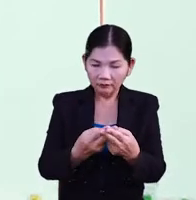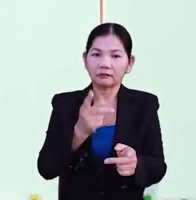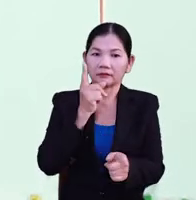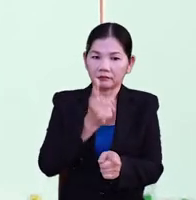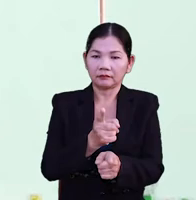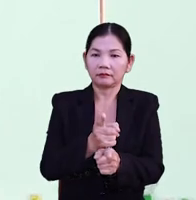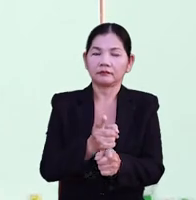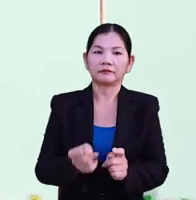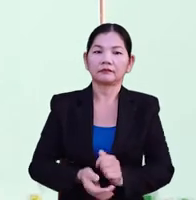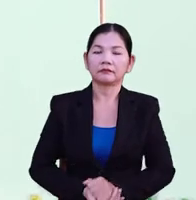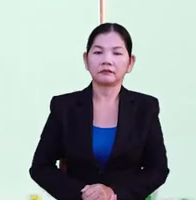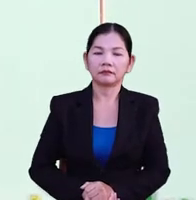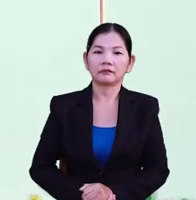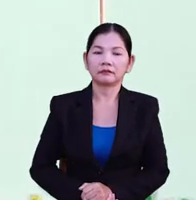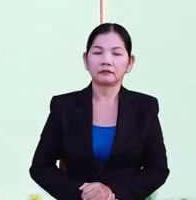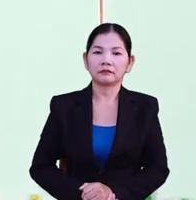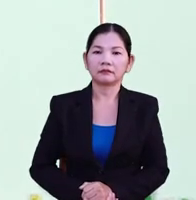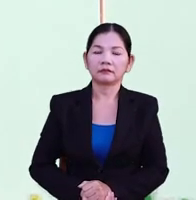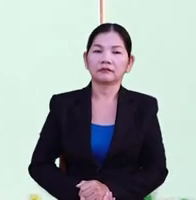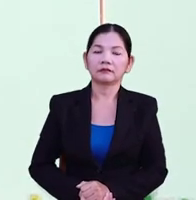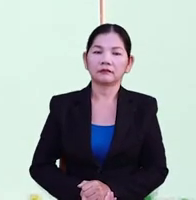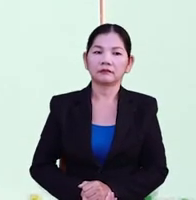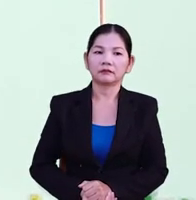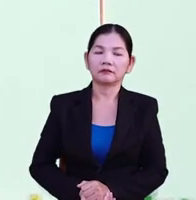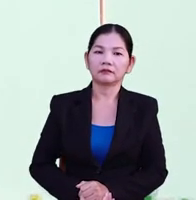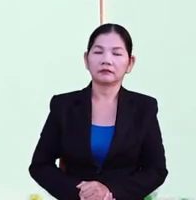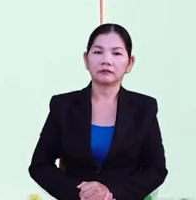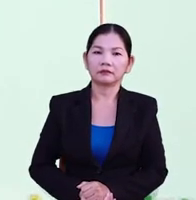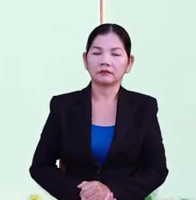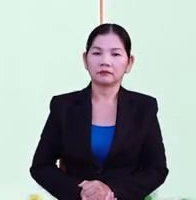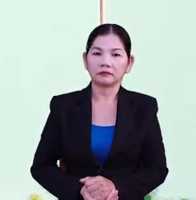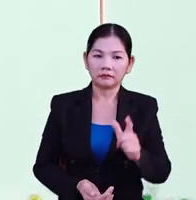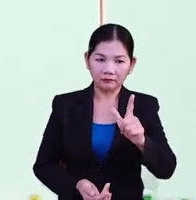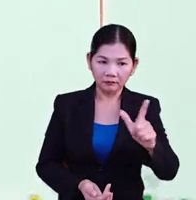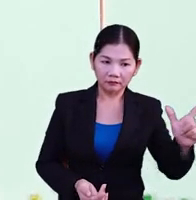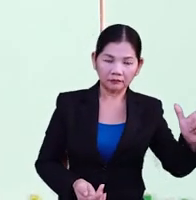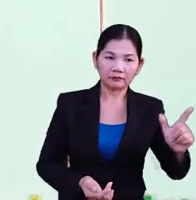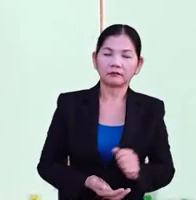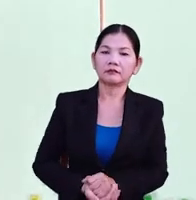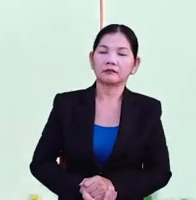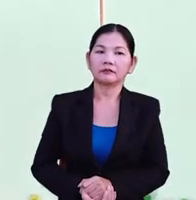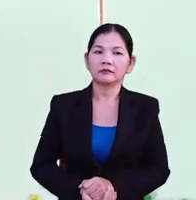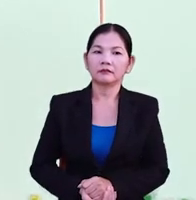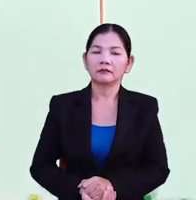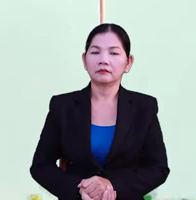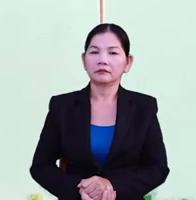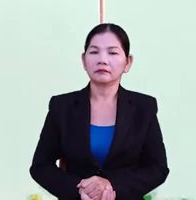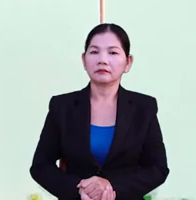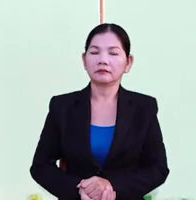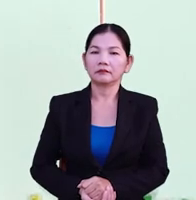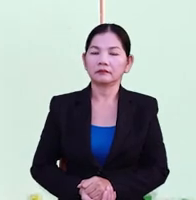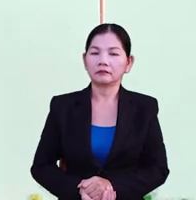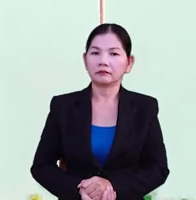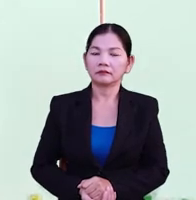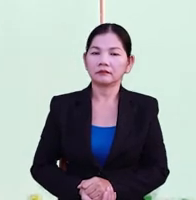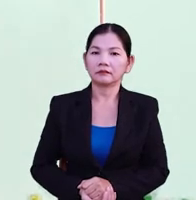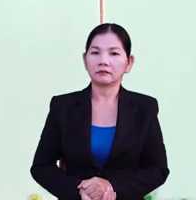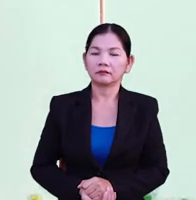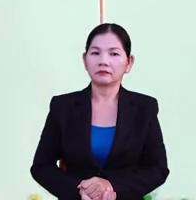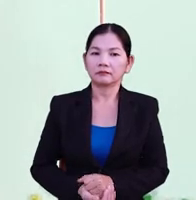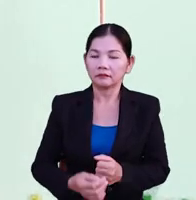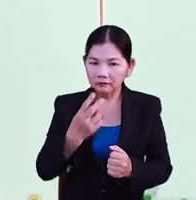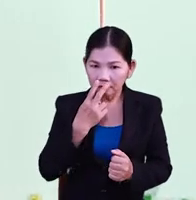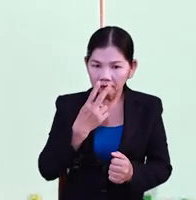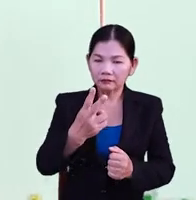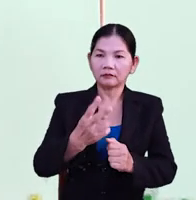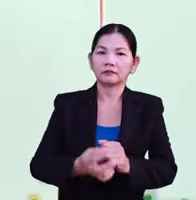ត្រូវដែរឬទេចាអញ្ចឹងរូបដែរនៅខាងឆ្វេងចាអញ្ចឹងកូនចាយើងមើលមកយ៉ាងម៉េចកូនចាមើលម